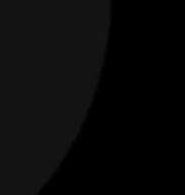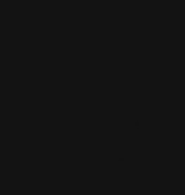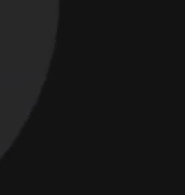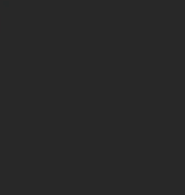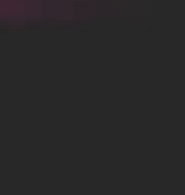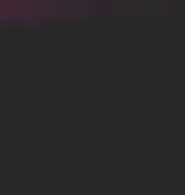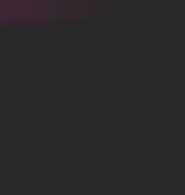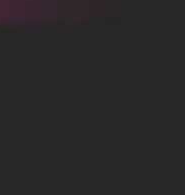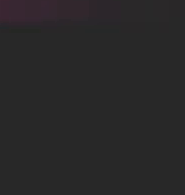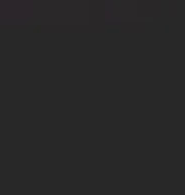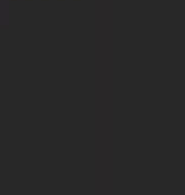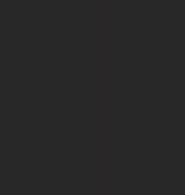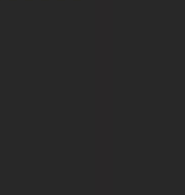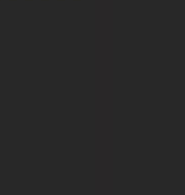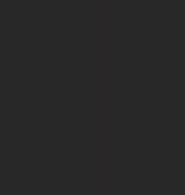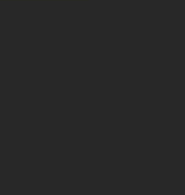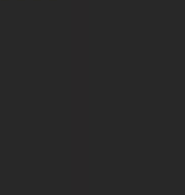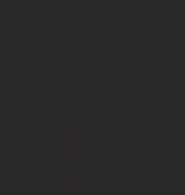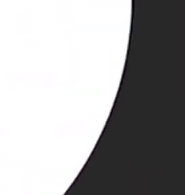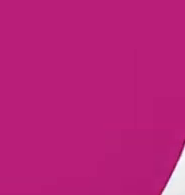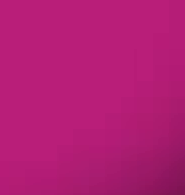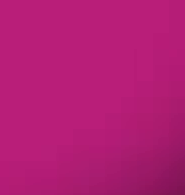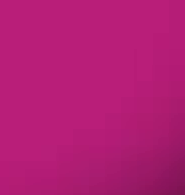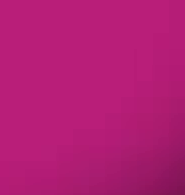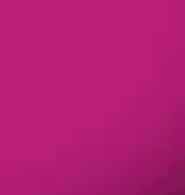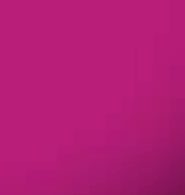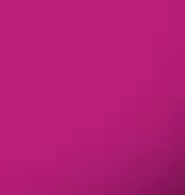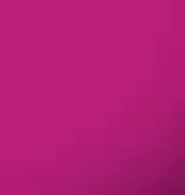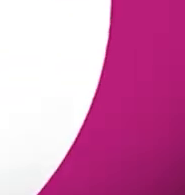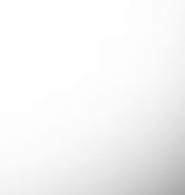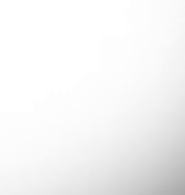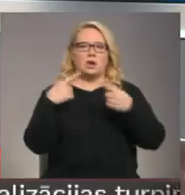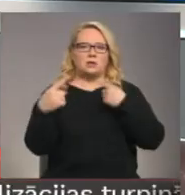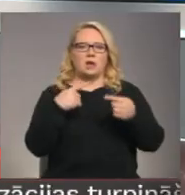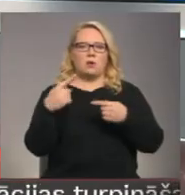Re! Viss ēters ir te!